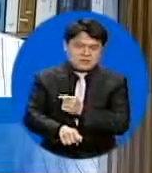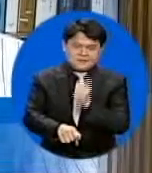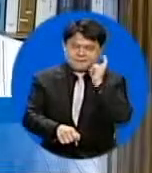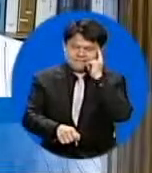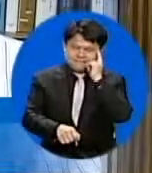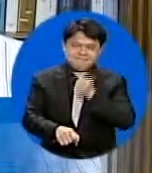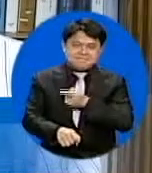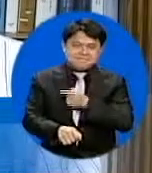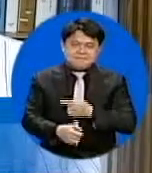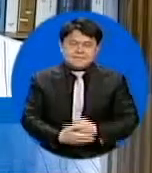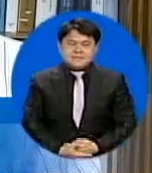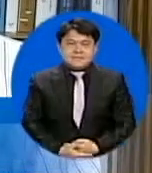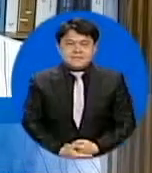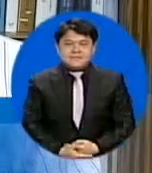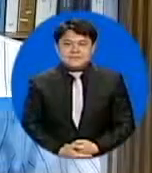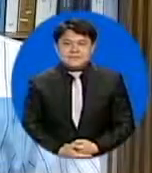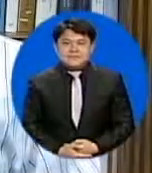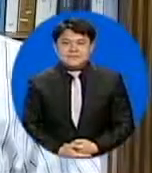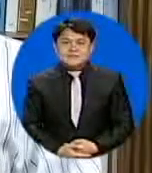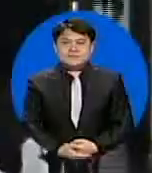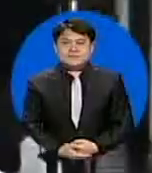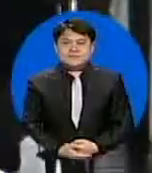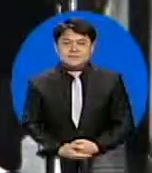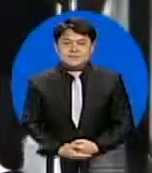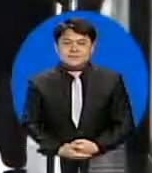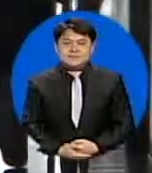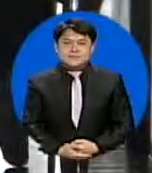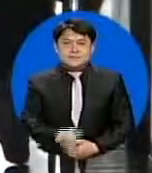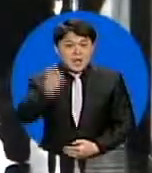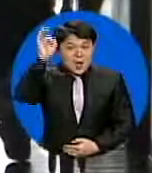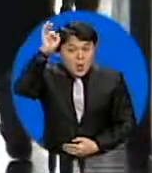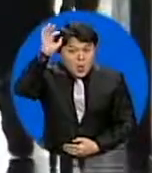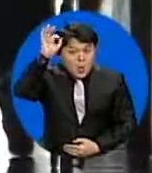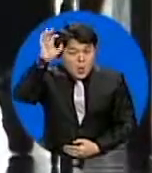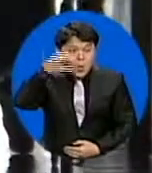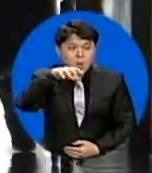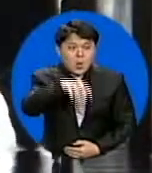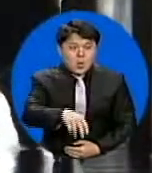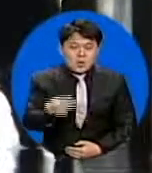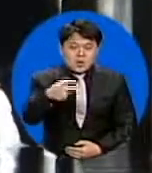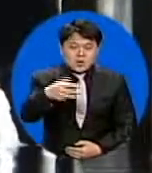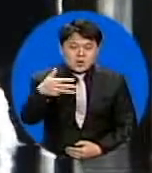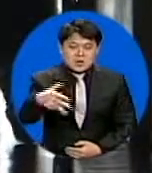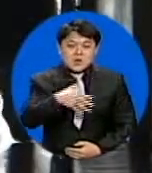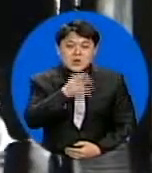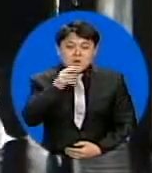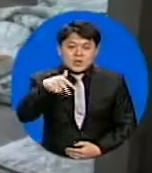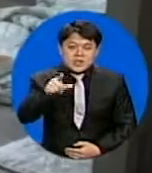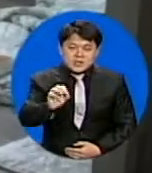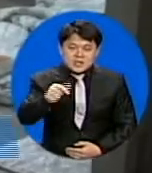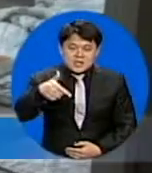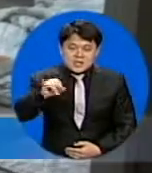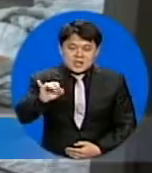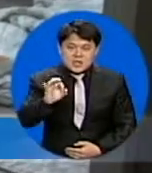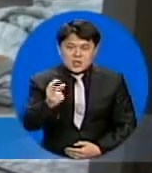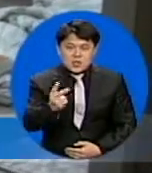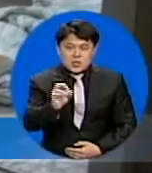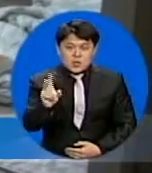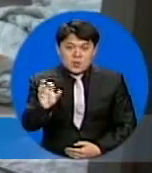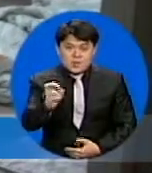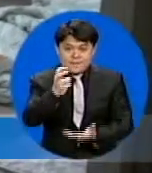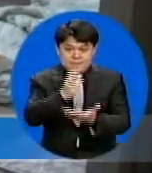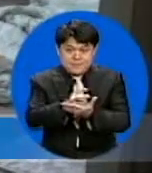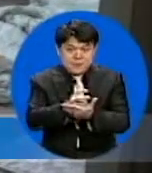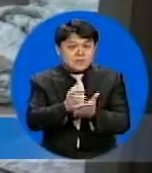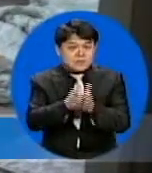구상하고 진행하고 있다는 사실이죠. 포항 지역의 경우 2008년 노인장기요양법이 생긴 이후 네 곳에